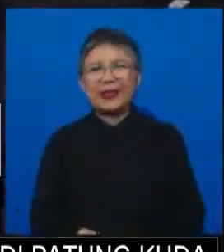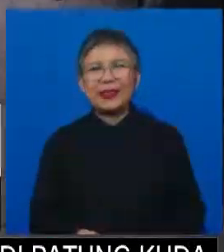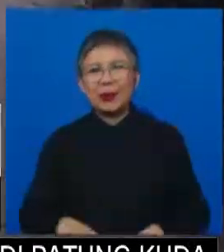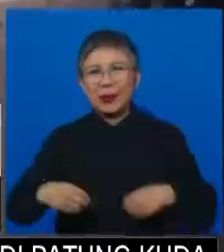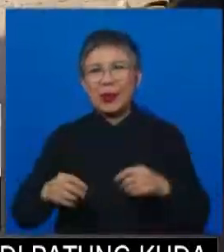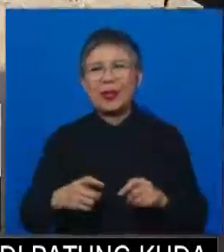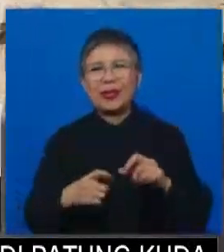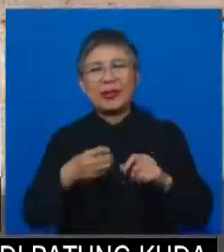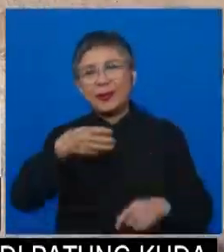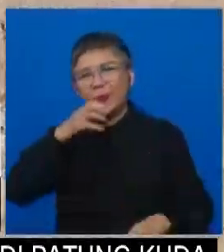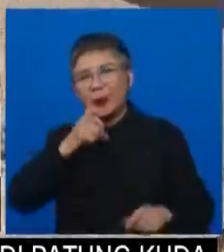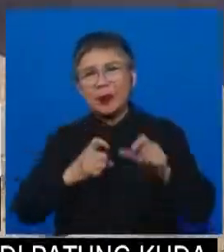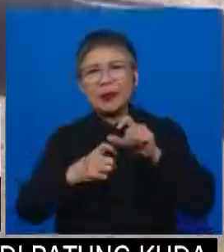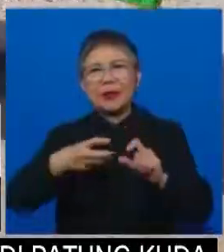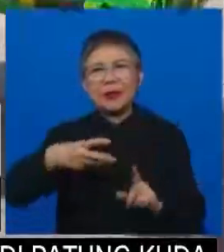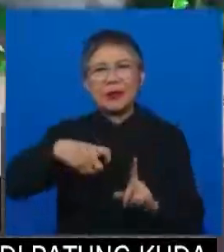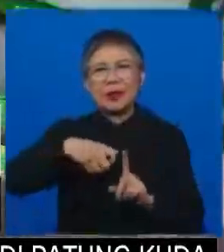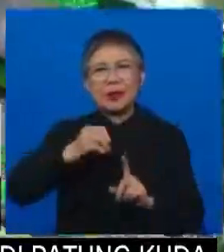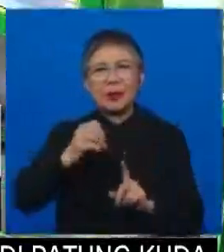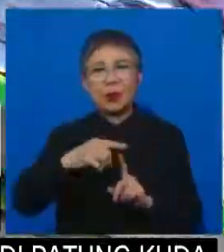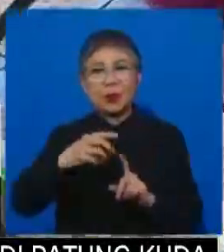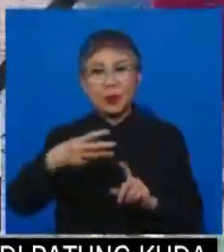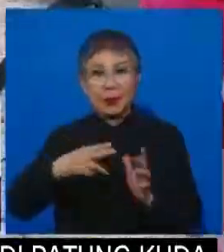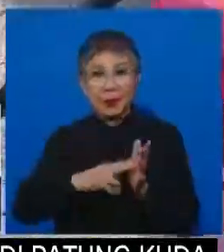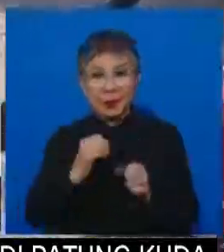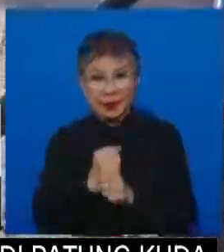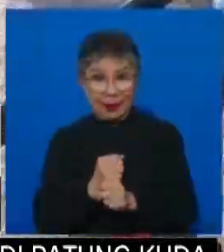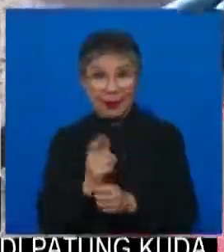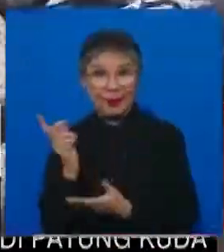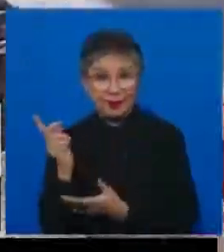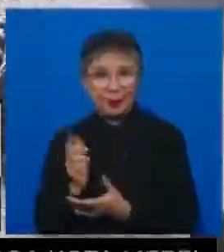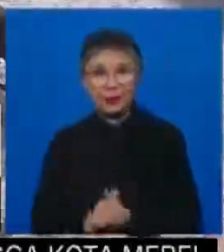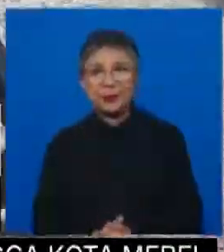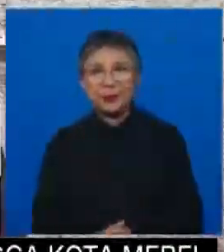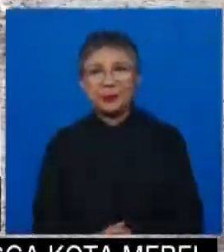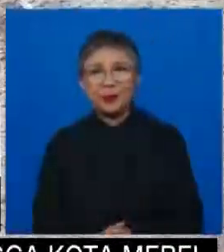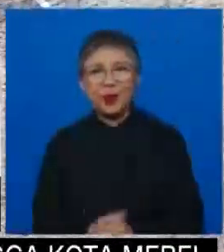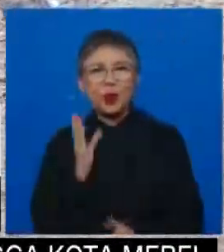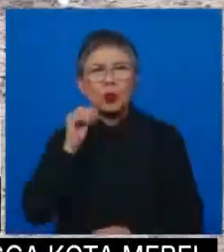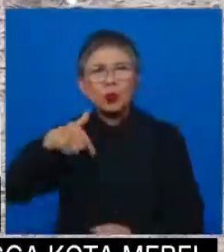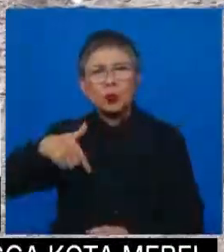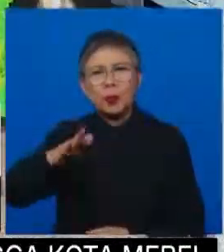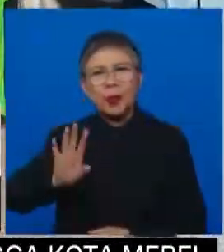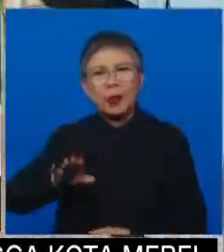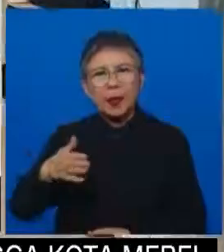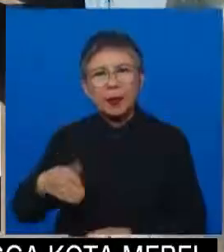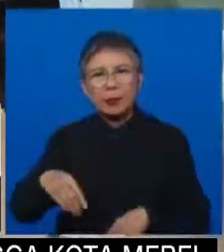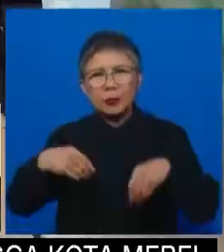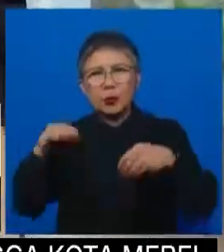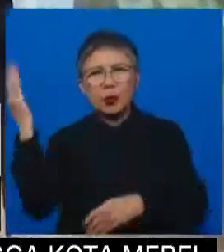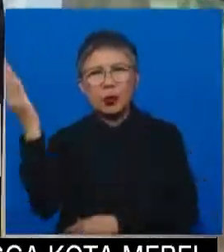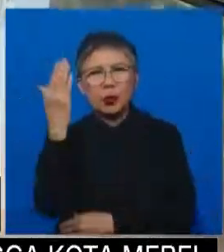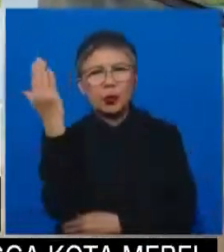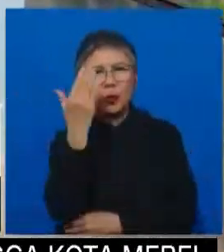orang jualan minuman sekoteng. Ya, itu adalah bunyi mangkok kakek Iksan, 74 tahun, penjual sekoteng keliling